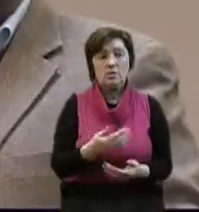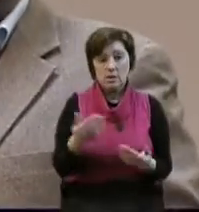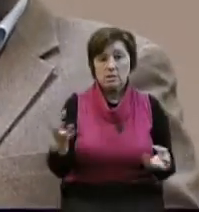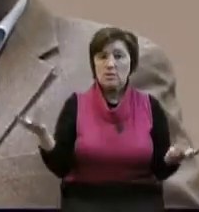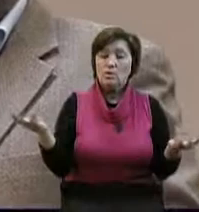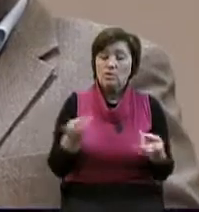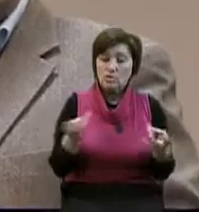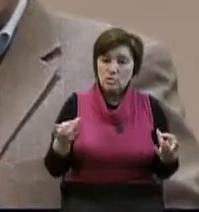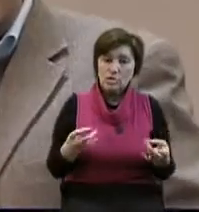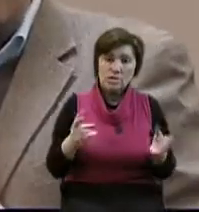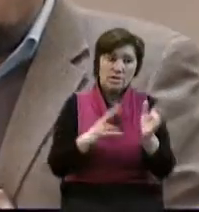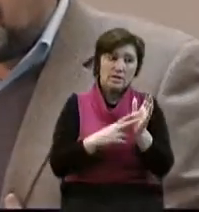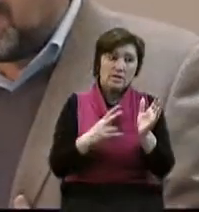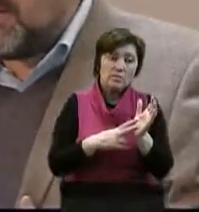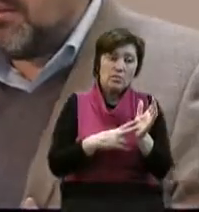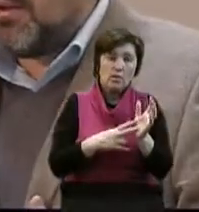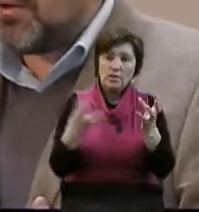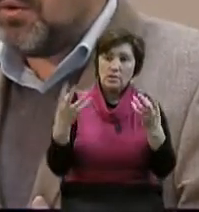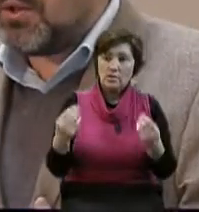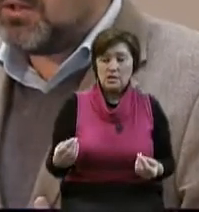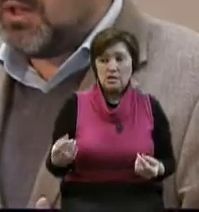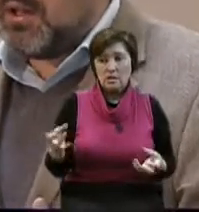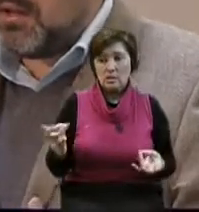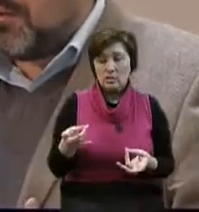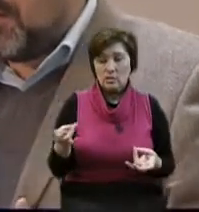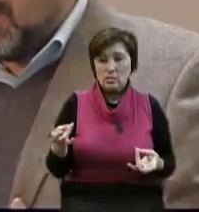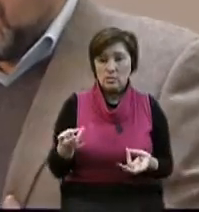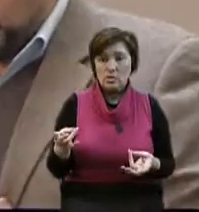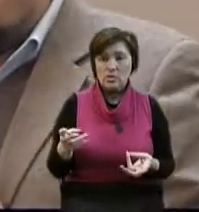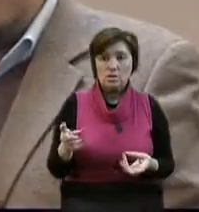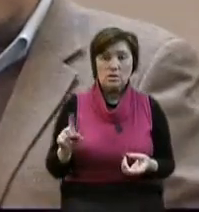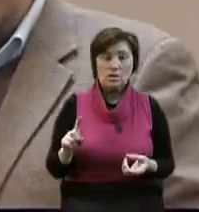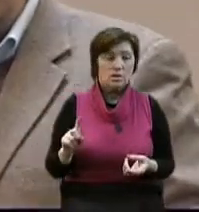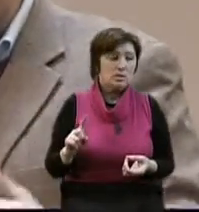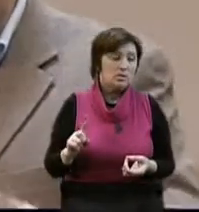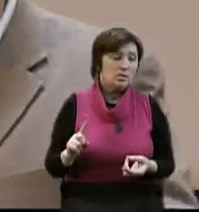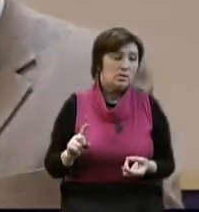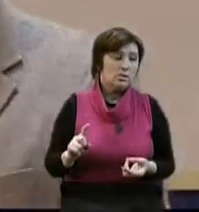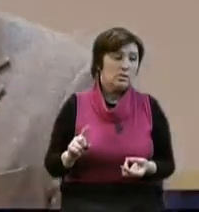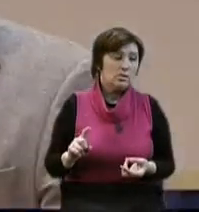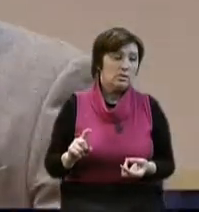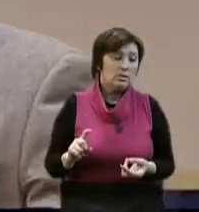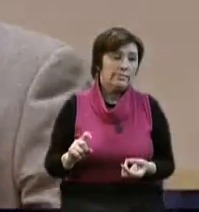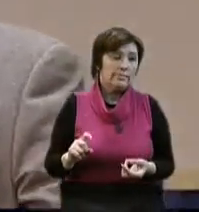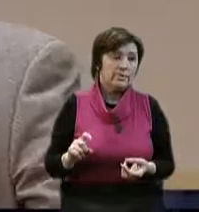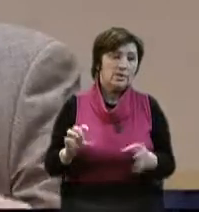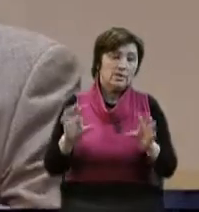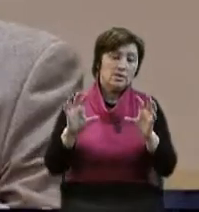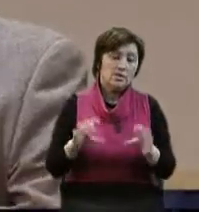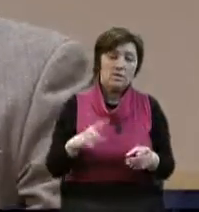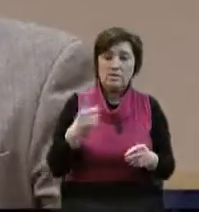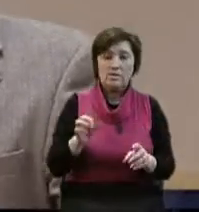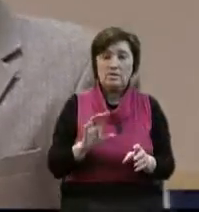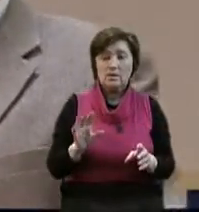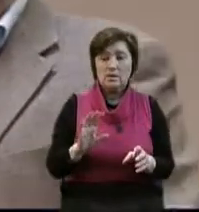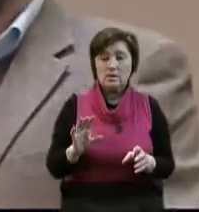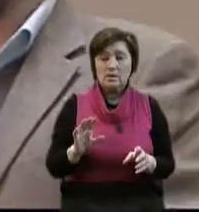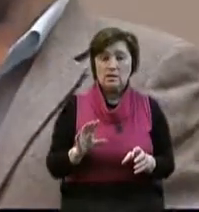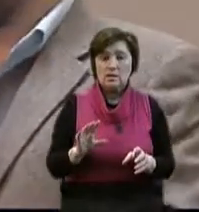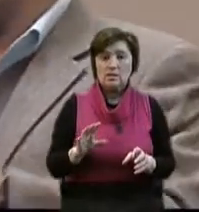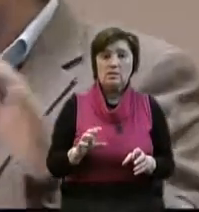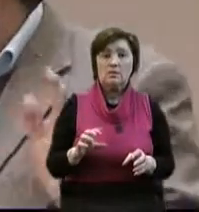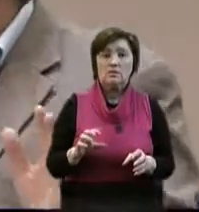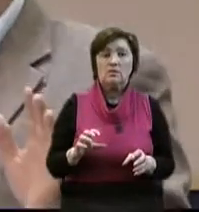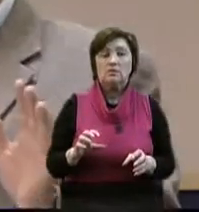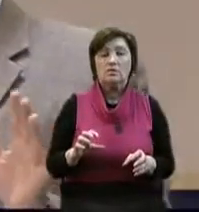седьмой день. Нам он необходим не с точки зрения того, что закон об этом говорит, потому что закон или Новый Завет